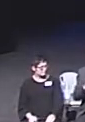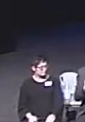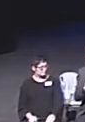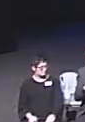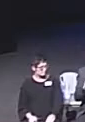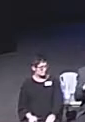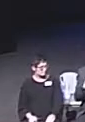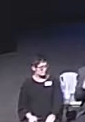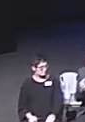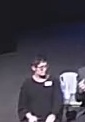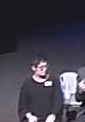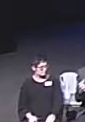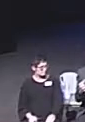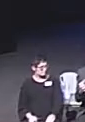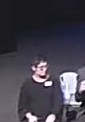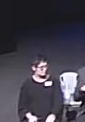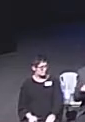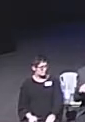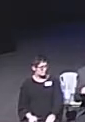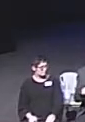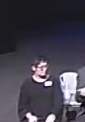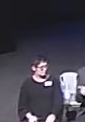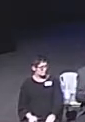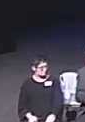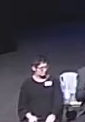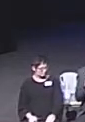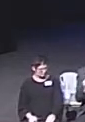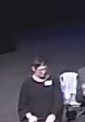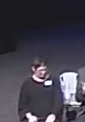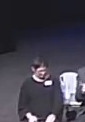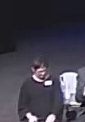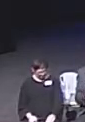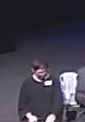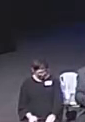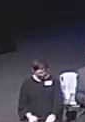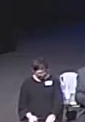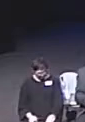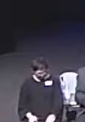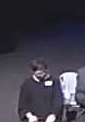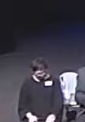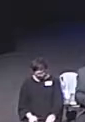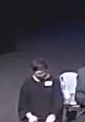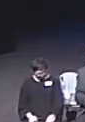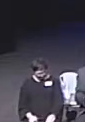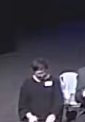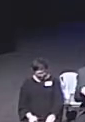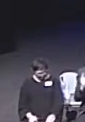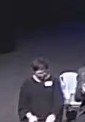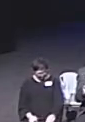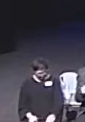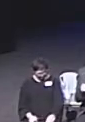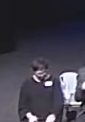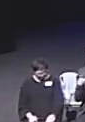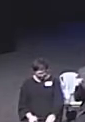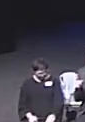vaihtoehtoja ja teknologista kompetenssia. Sitten 10, mikä sen